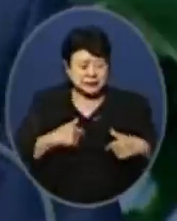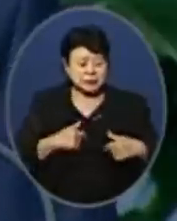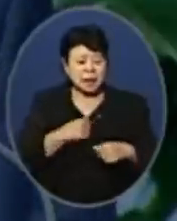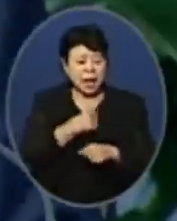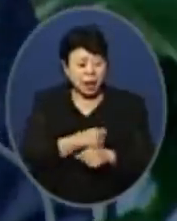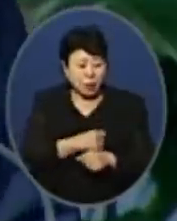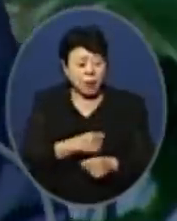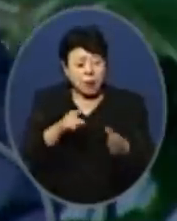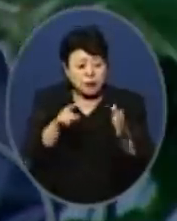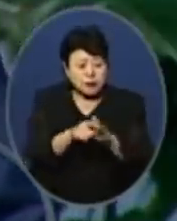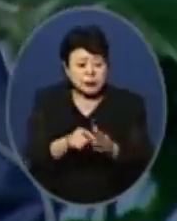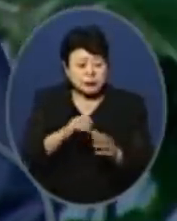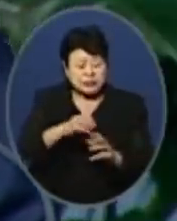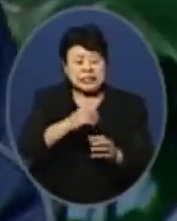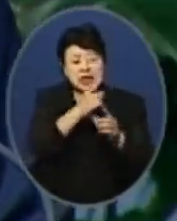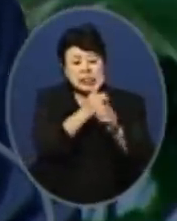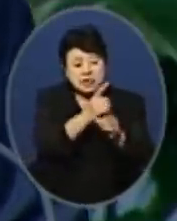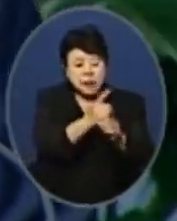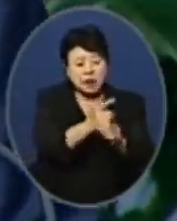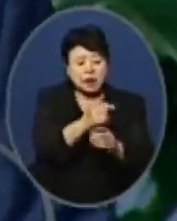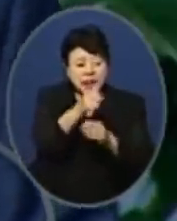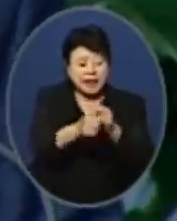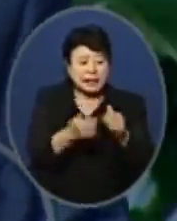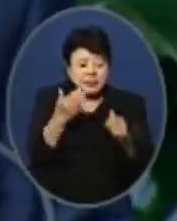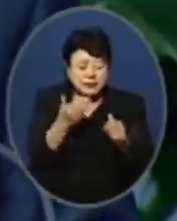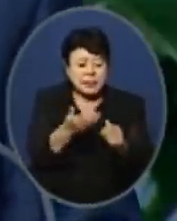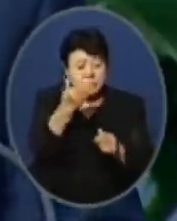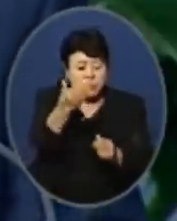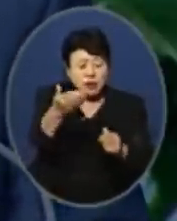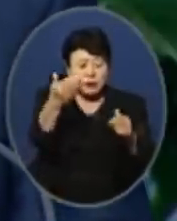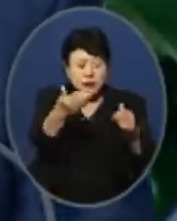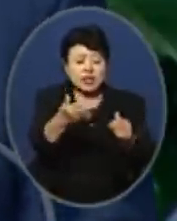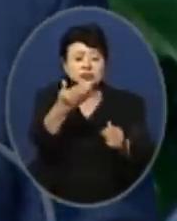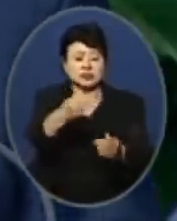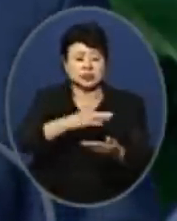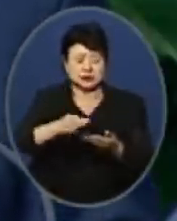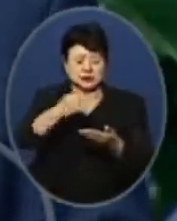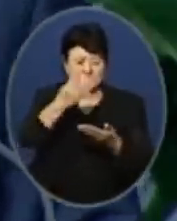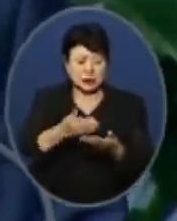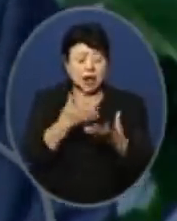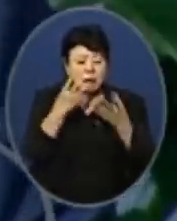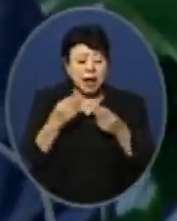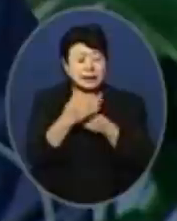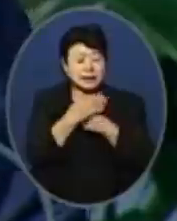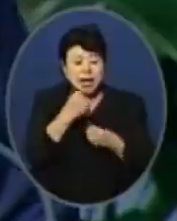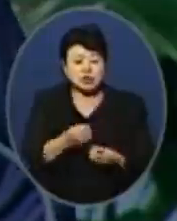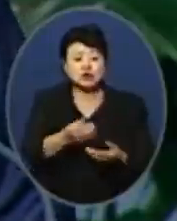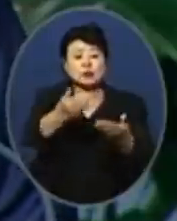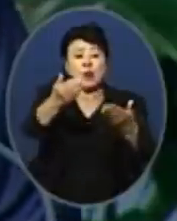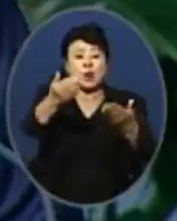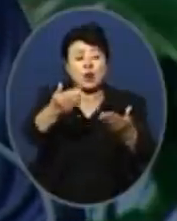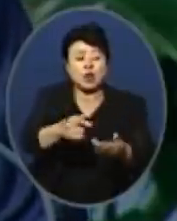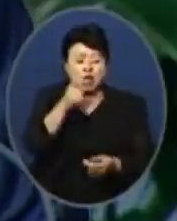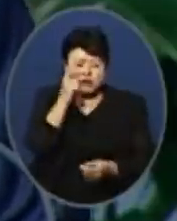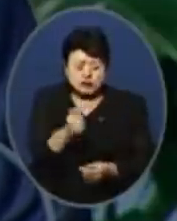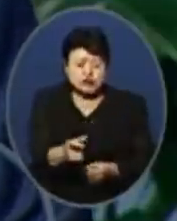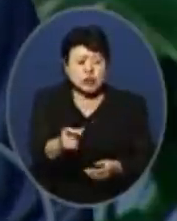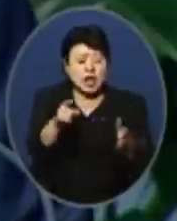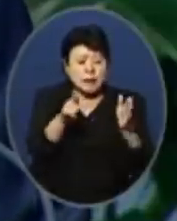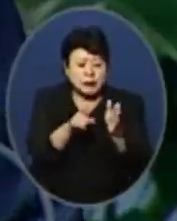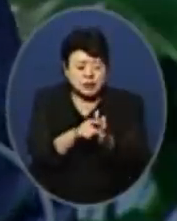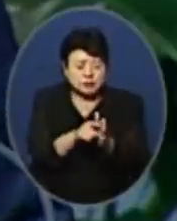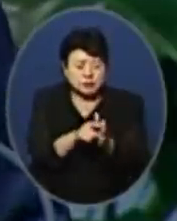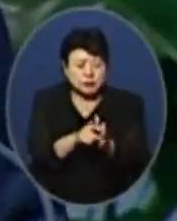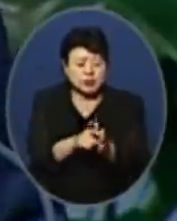하며 믿음으로 세상을 이기며 하나님께서 여러분께 주시고자 하는 많은 은혜와 축복을 굳건한